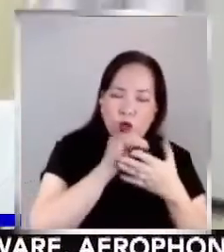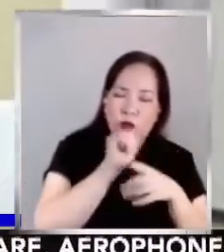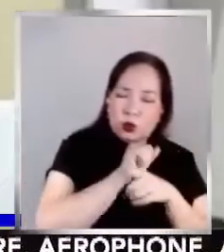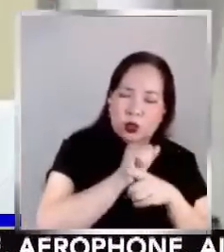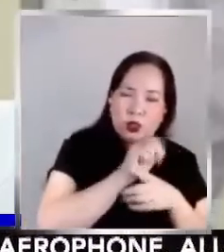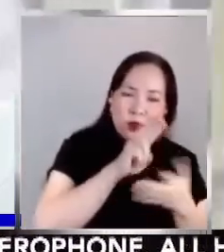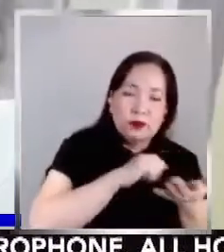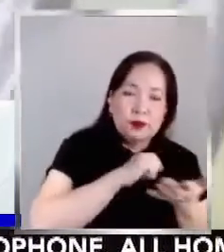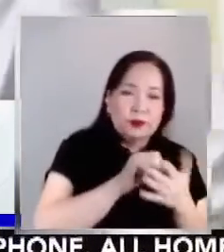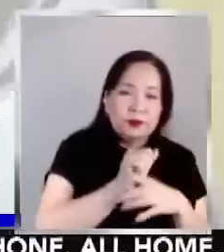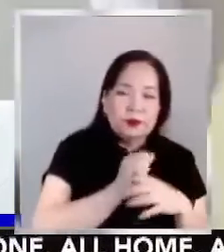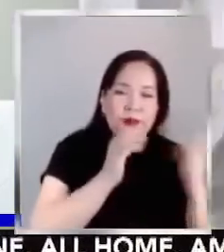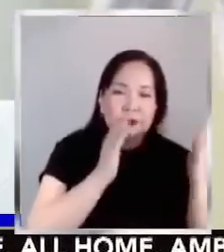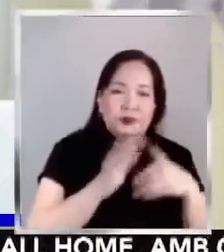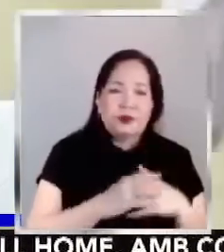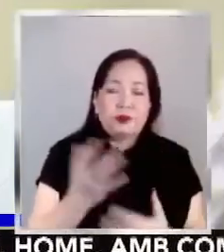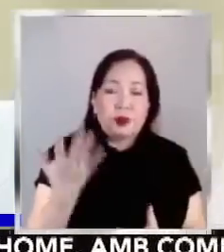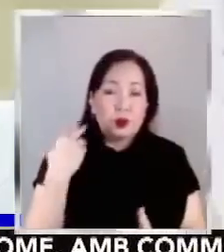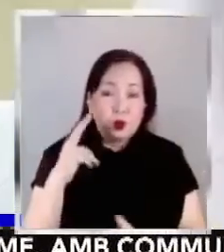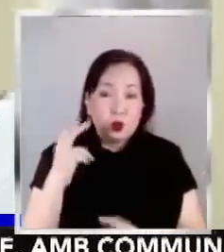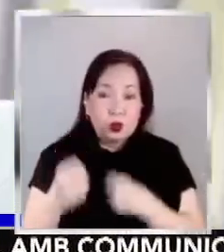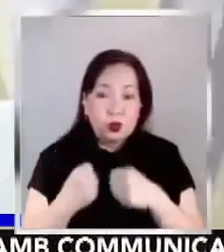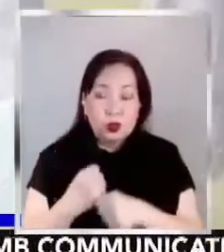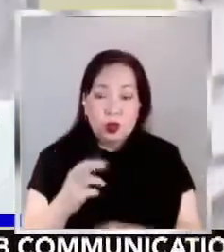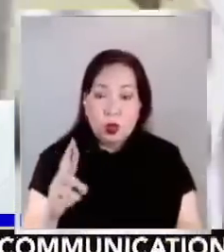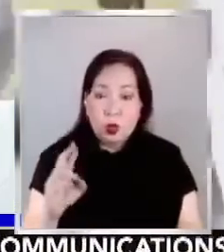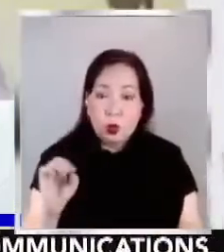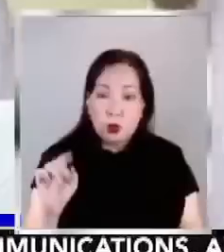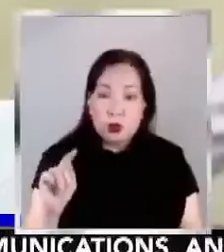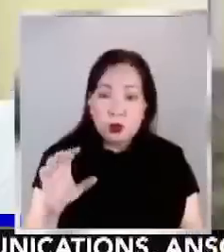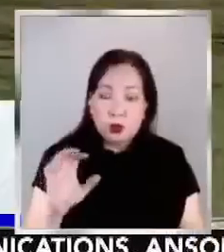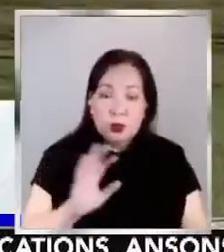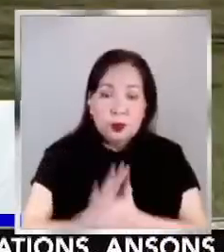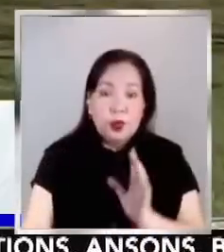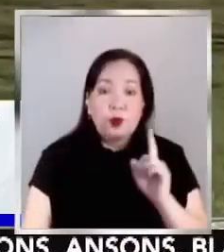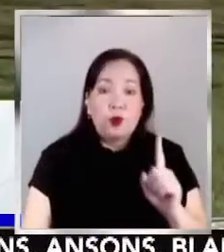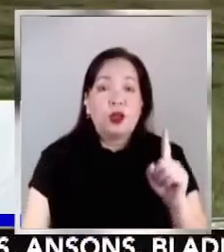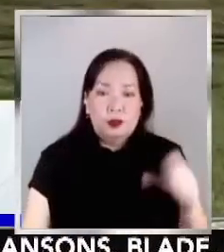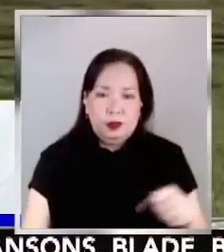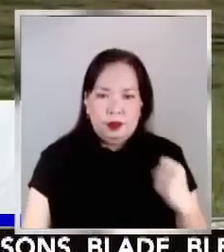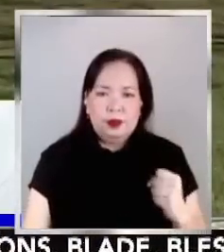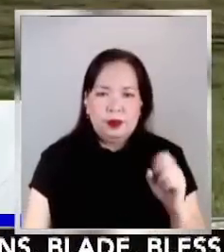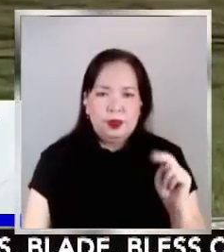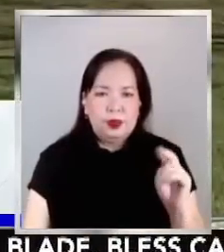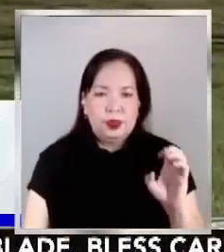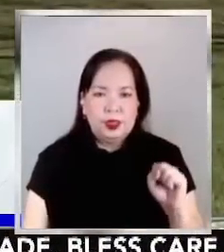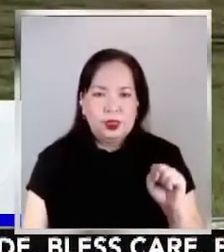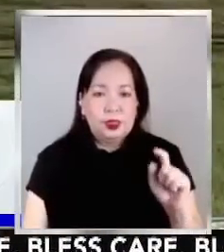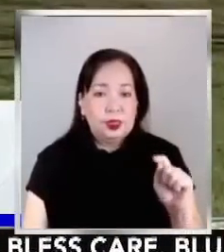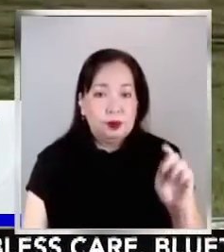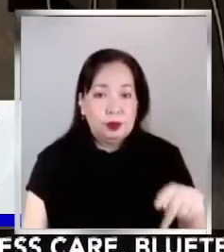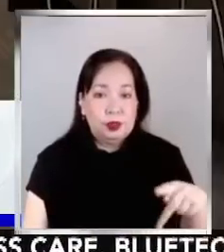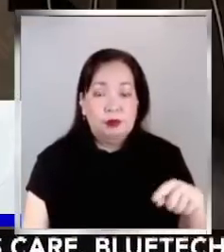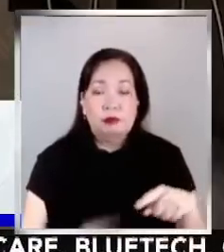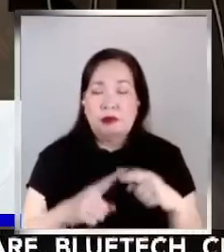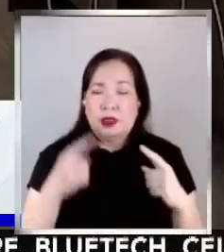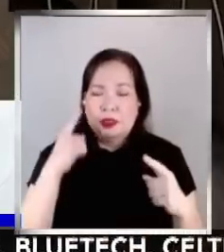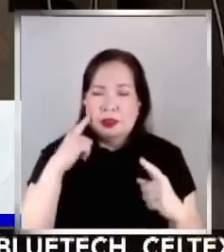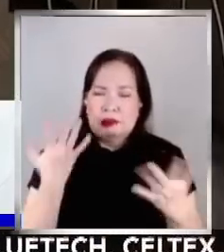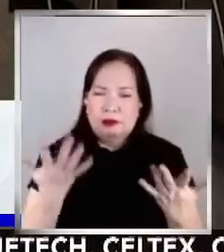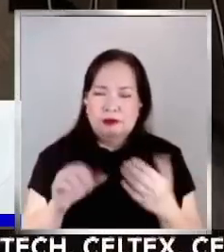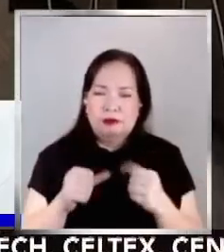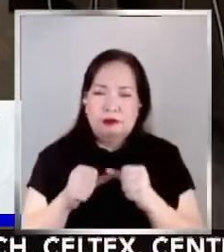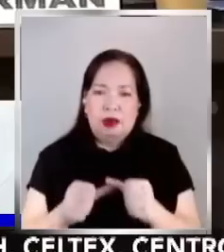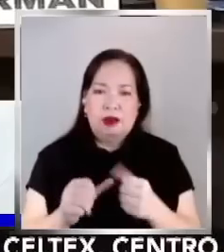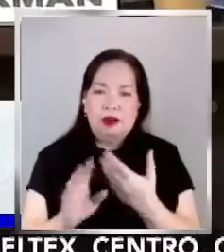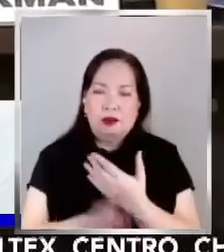ang dating 2-year ROTC, naging 1-year NSTP na lang. Pero ngayon, may balak ipalit dyan. Nalusot na